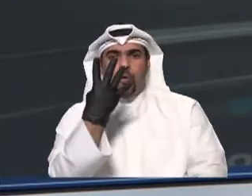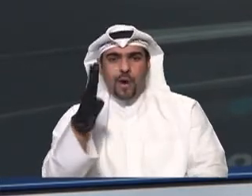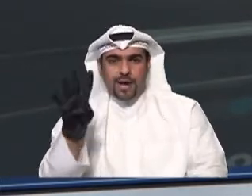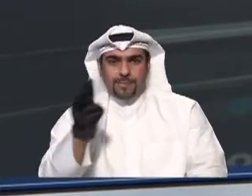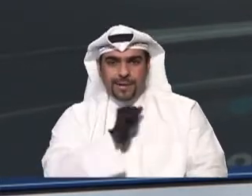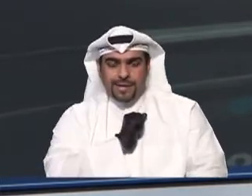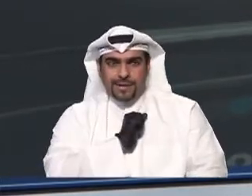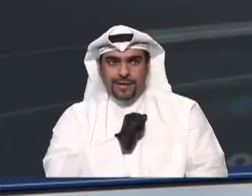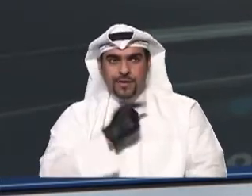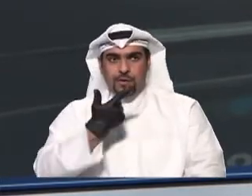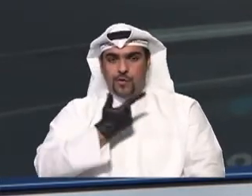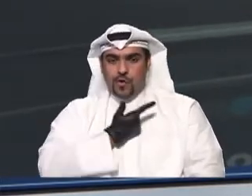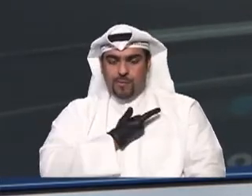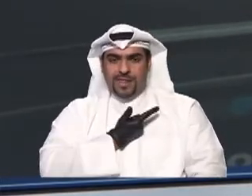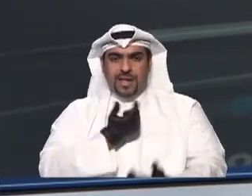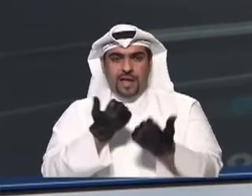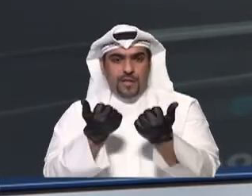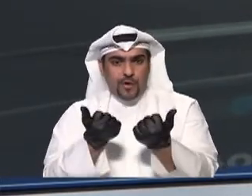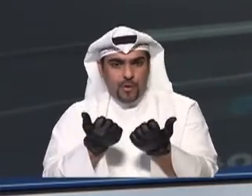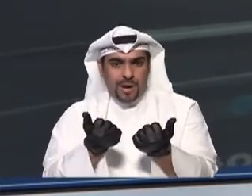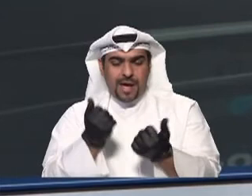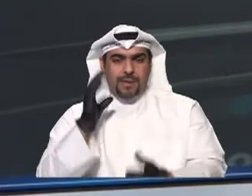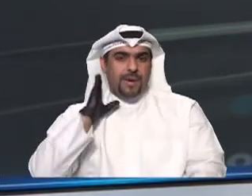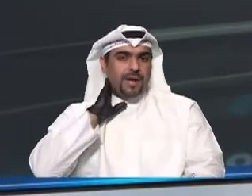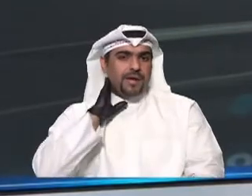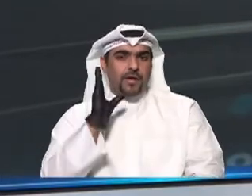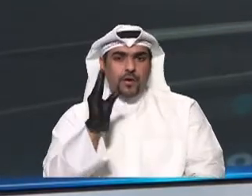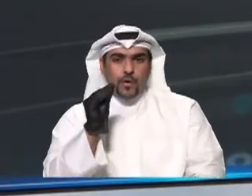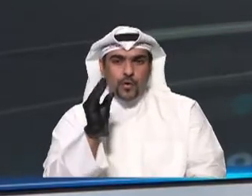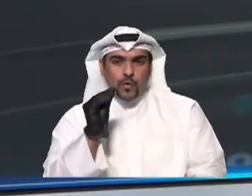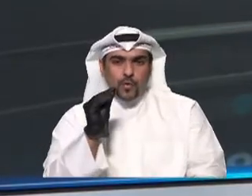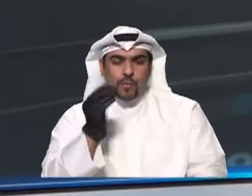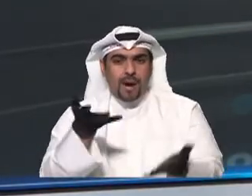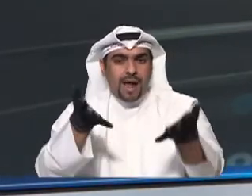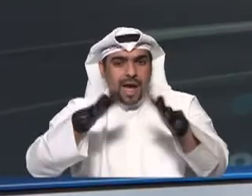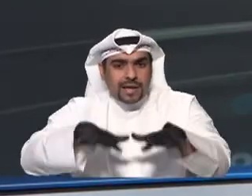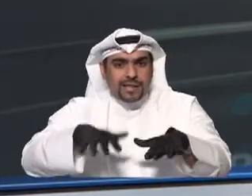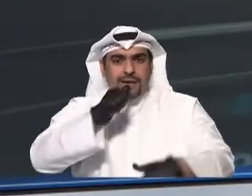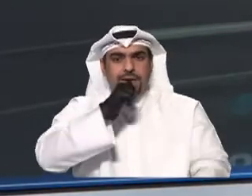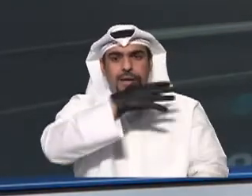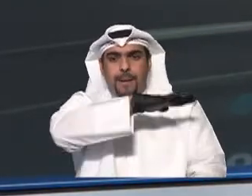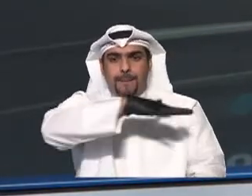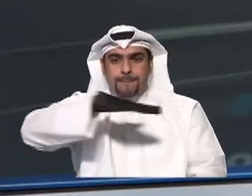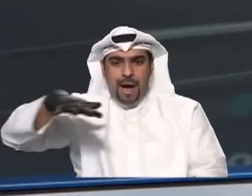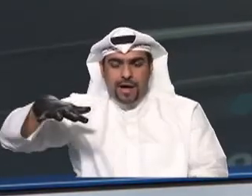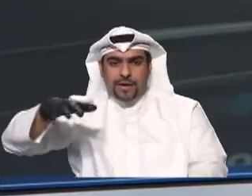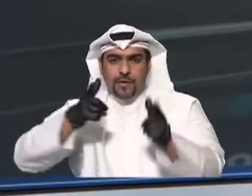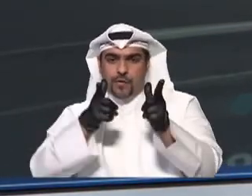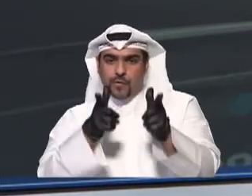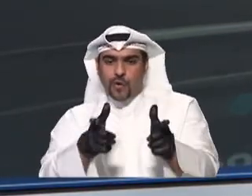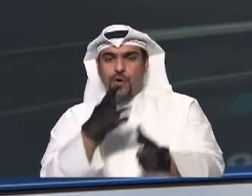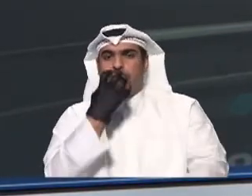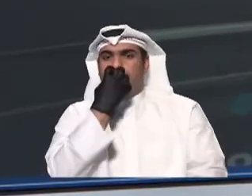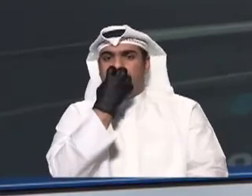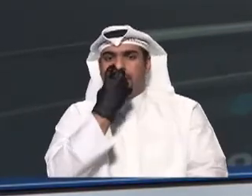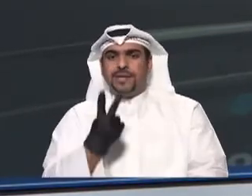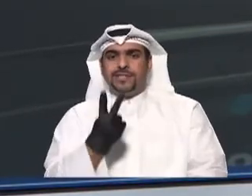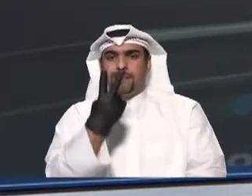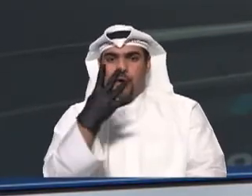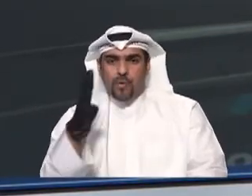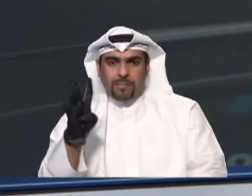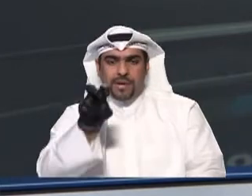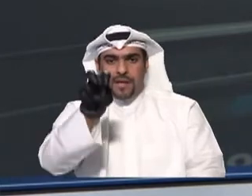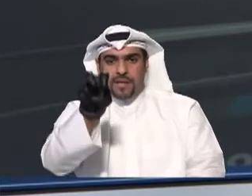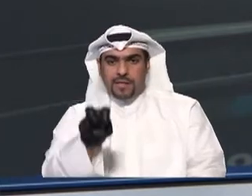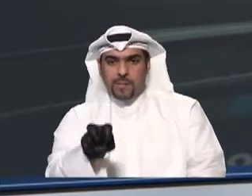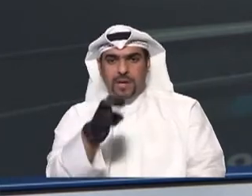الأربعاء، أجواء رطبة نسبيا خاصة على المناطق الساحلية، ودرجات الحرارة العظمى المتوقعة متفاوتة ما بين 47 إلى